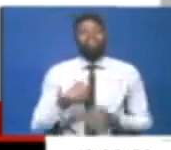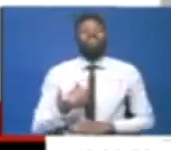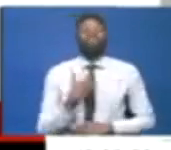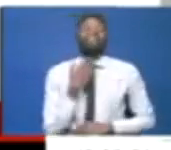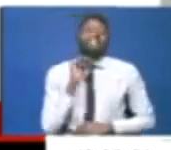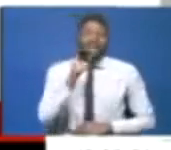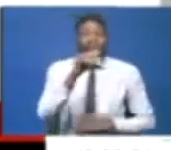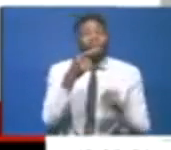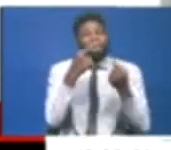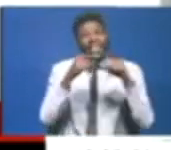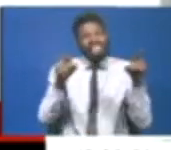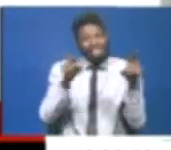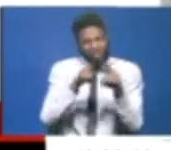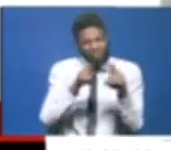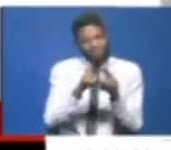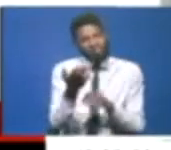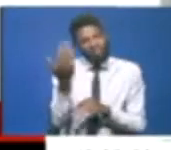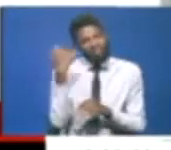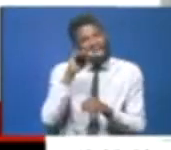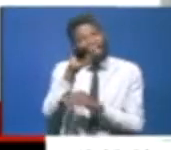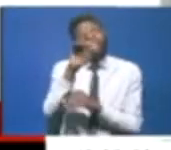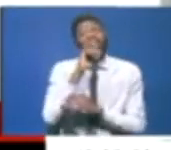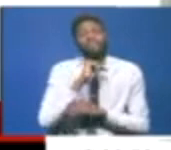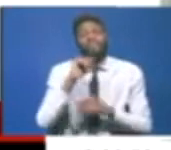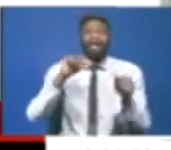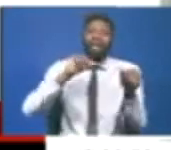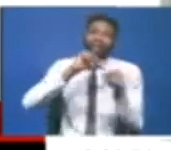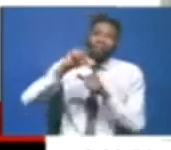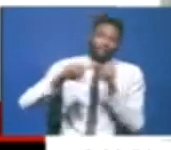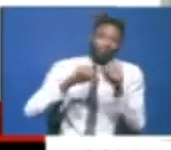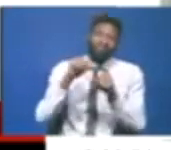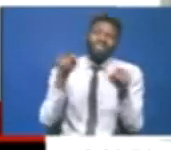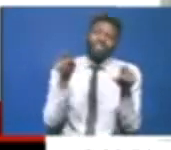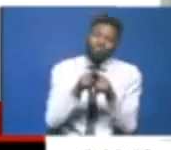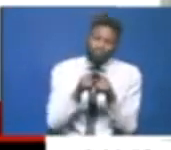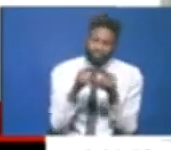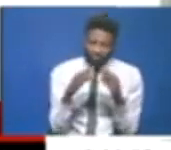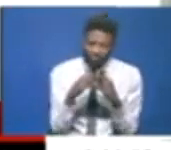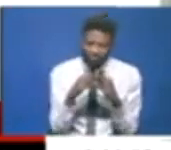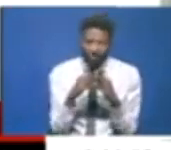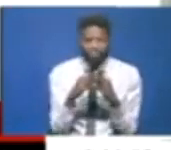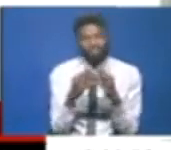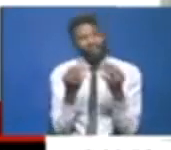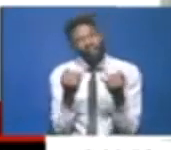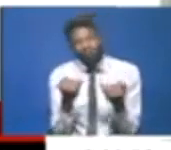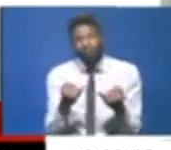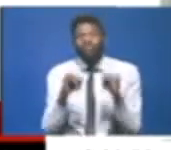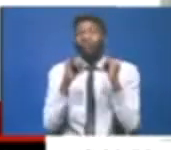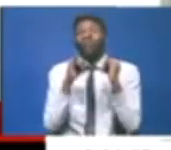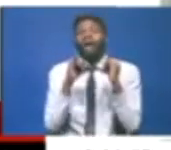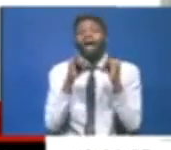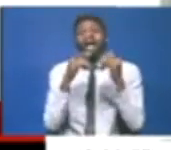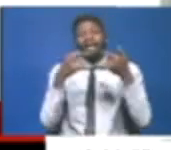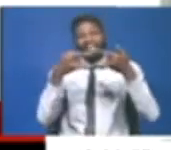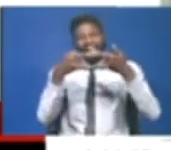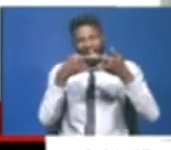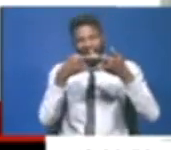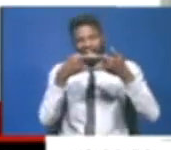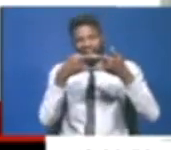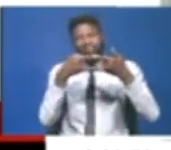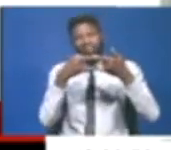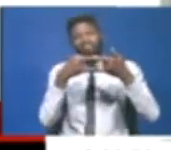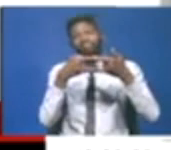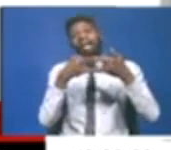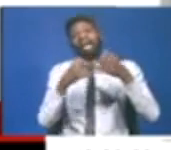ukiangazia tu swali ambalo nilikuwa nimeuliza kuhusiana na zile kujaribu kuzi kuziba mianya ya wizi wa kura na swala